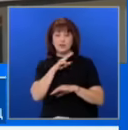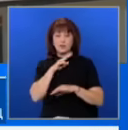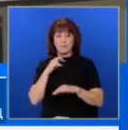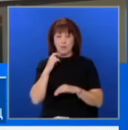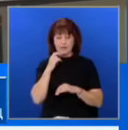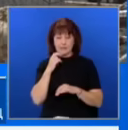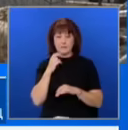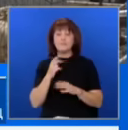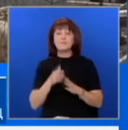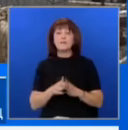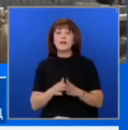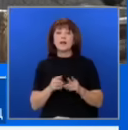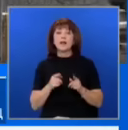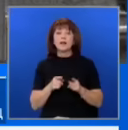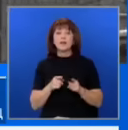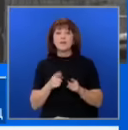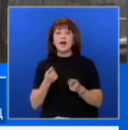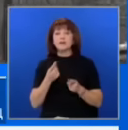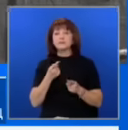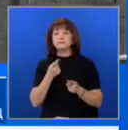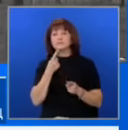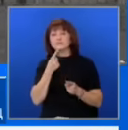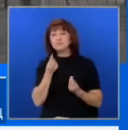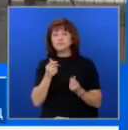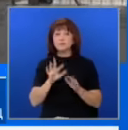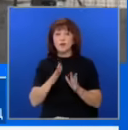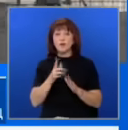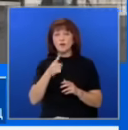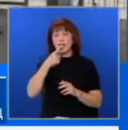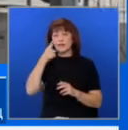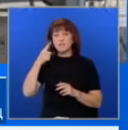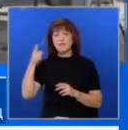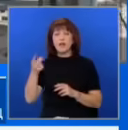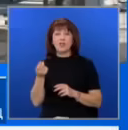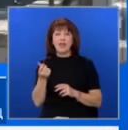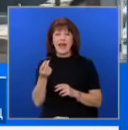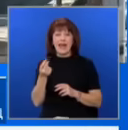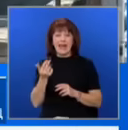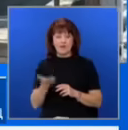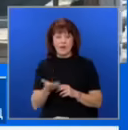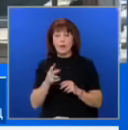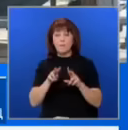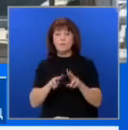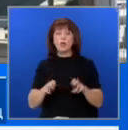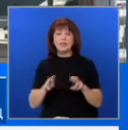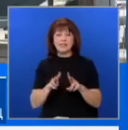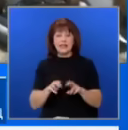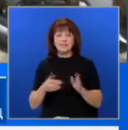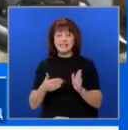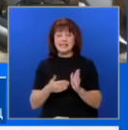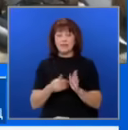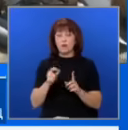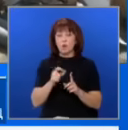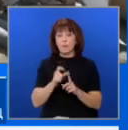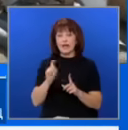там. Плавателният съд е баракуда и се оценява на около 1 милион лева. По разследването срещу Румен Гайтански и